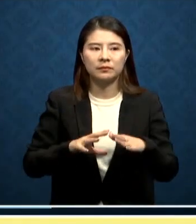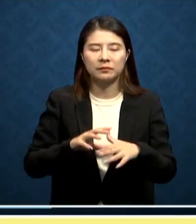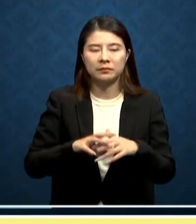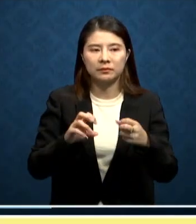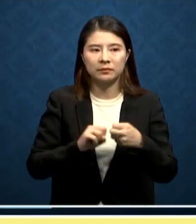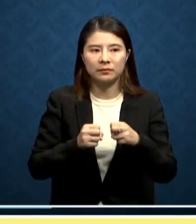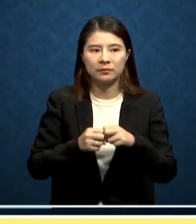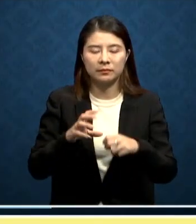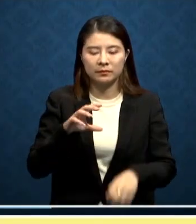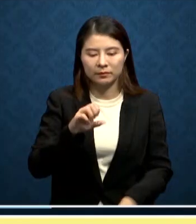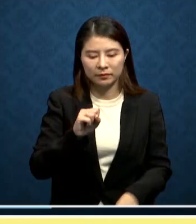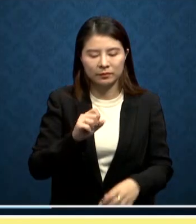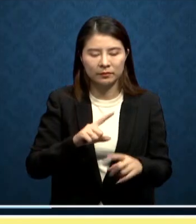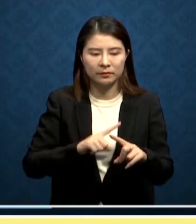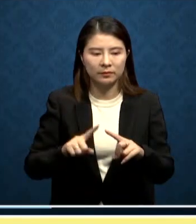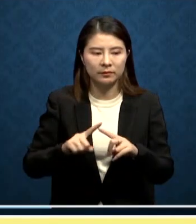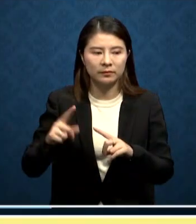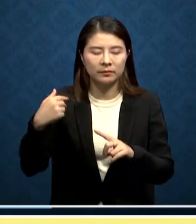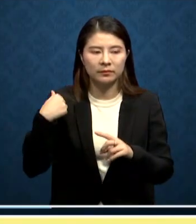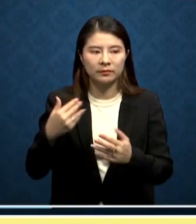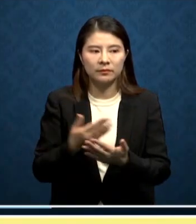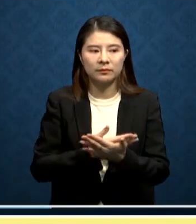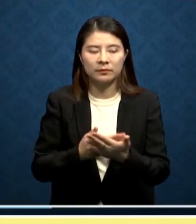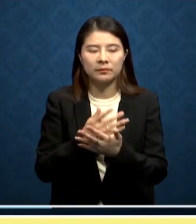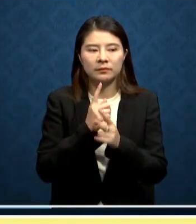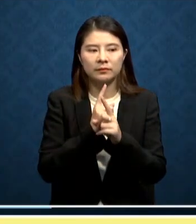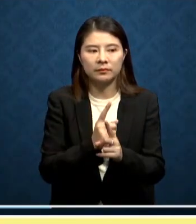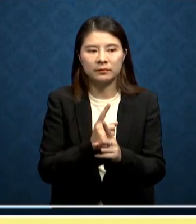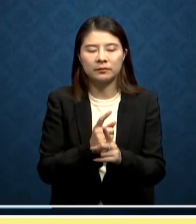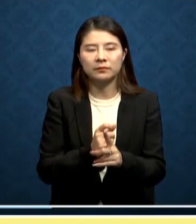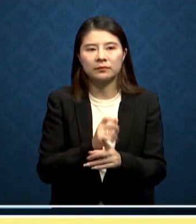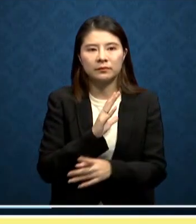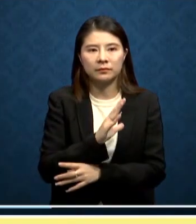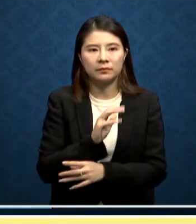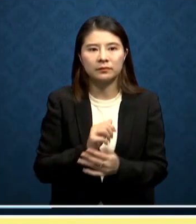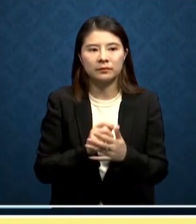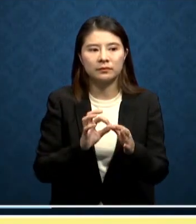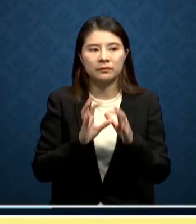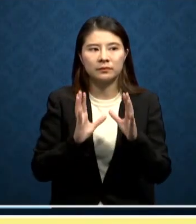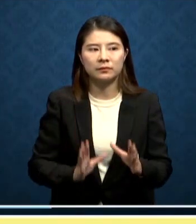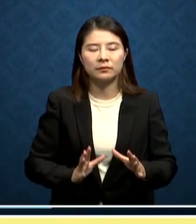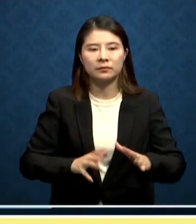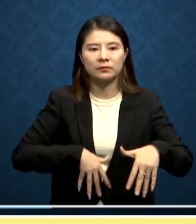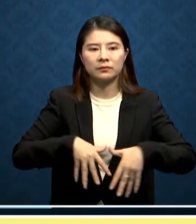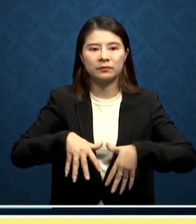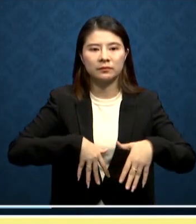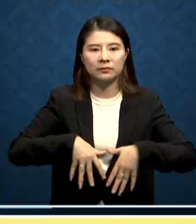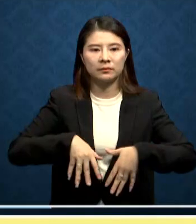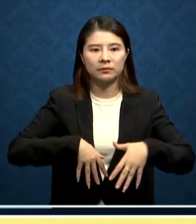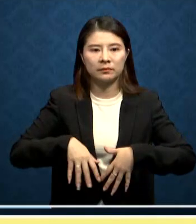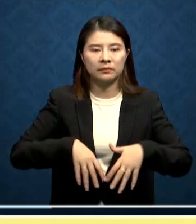ปัญหาคือถ้าพิจารณาตามนิสัยของเอ่อประชาชนเราเราเนี่ยส่วนมาก